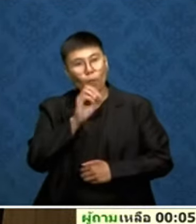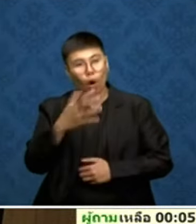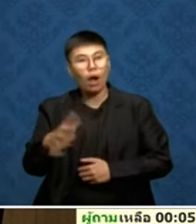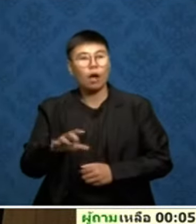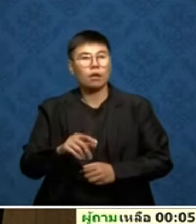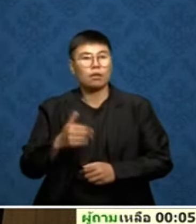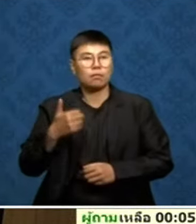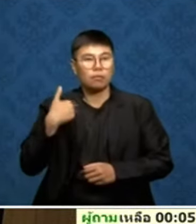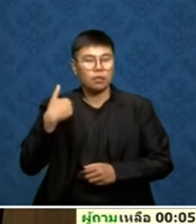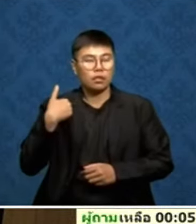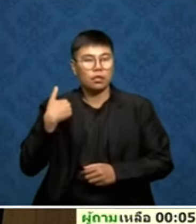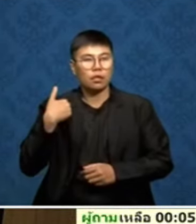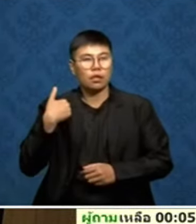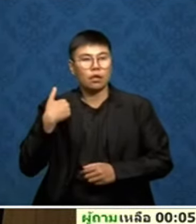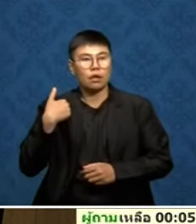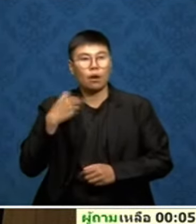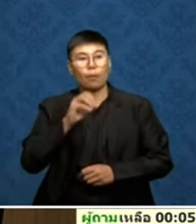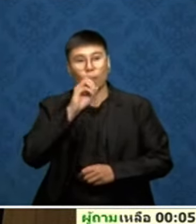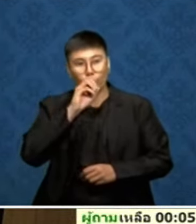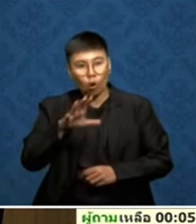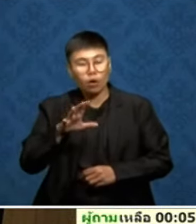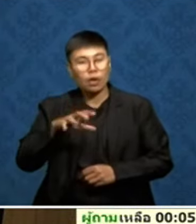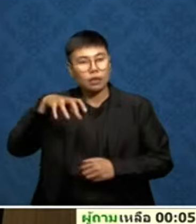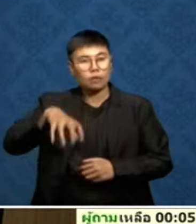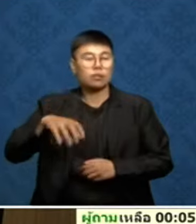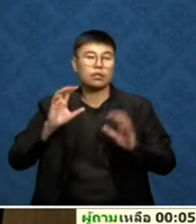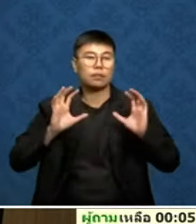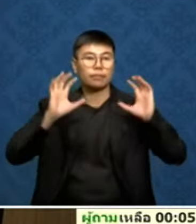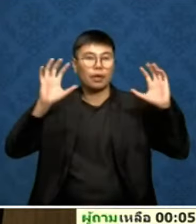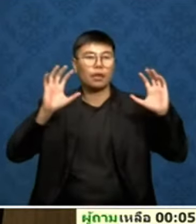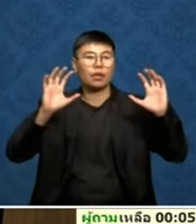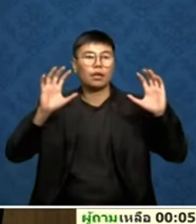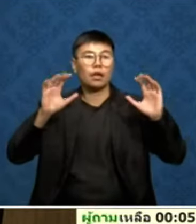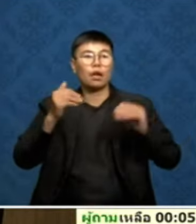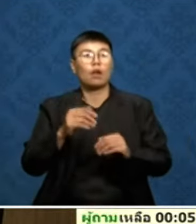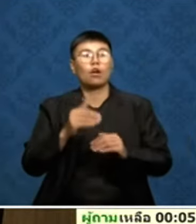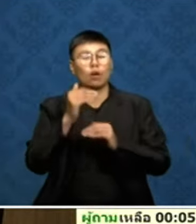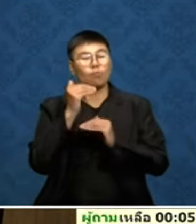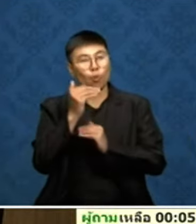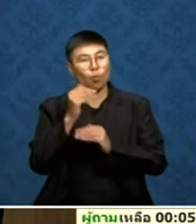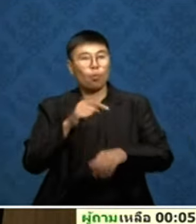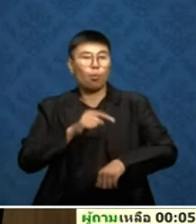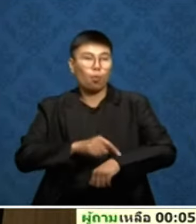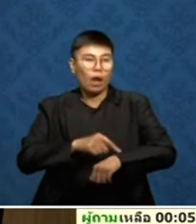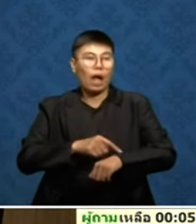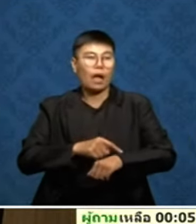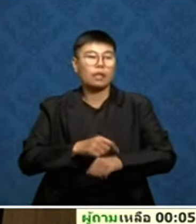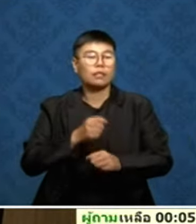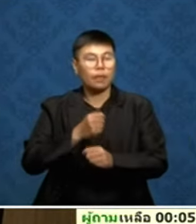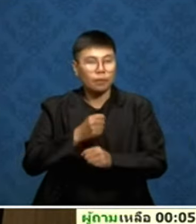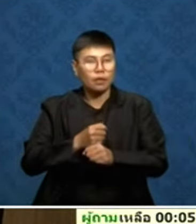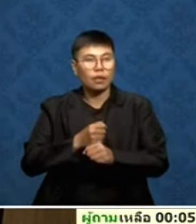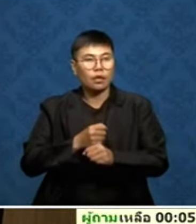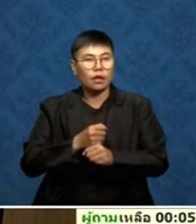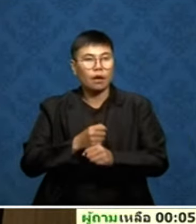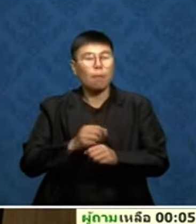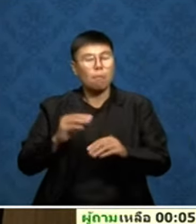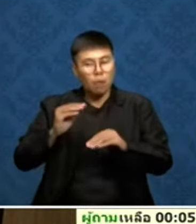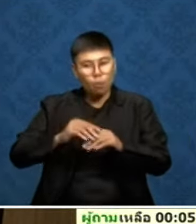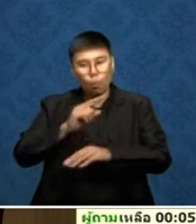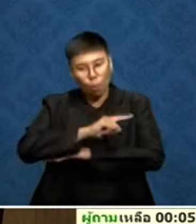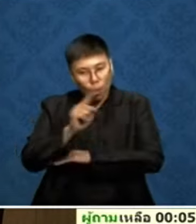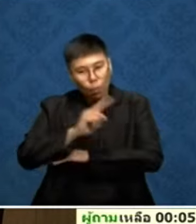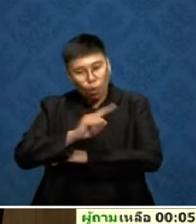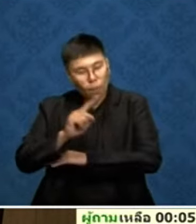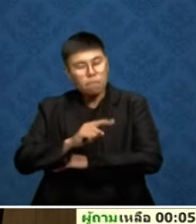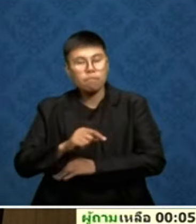ลายเคสในพื้นที่ของผมเองก็มีการแจ้งหน่วยงานรัฐดำเนินงานนะครับบางทีก็ให้กรอบในการแก้ไขแล้วก็ขยายกรอบขยายกรอบไปเรื่อยๆจนยังไม่รู้ที่สิ้นสุดเลย